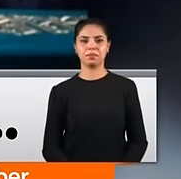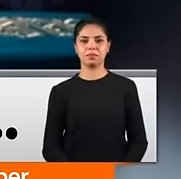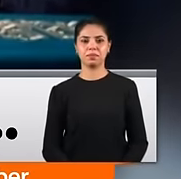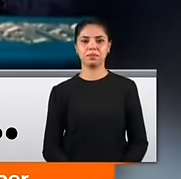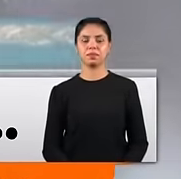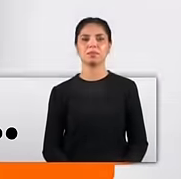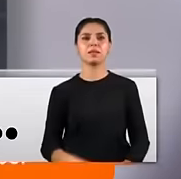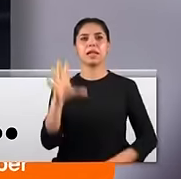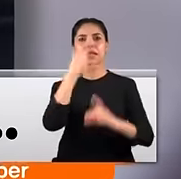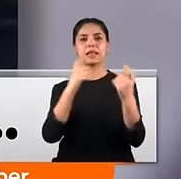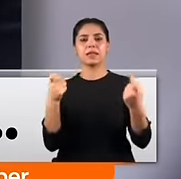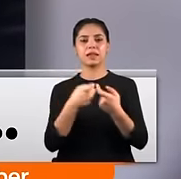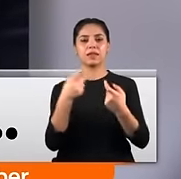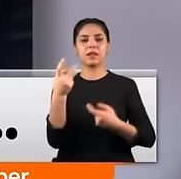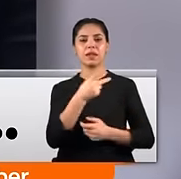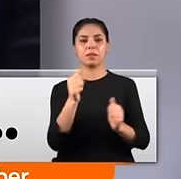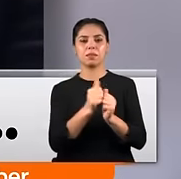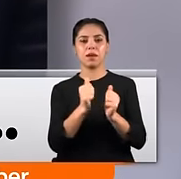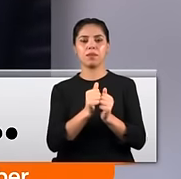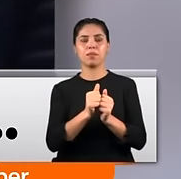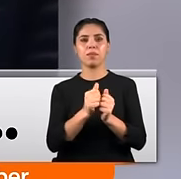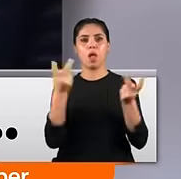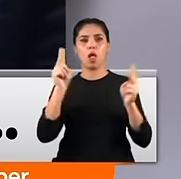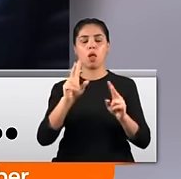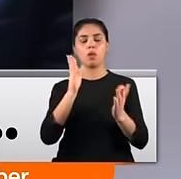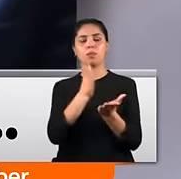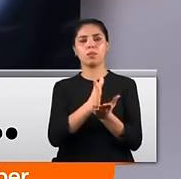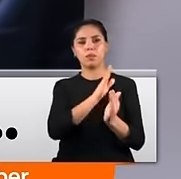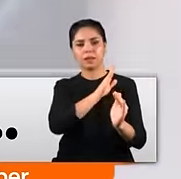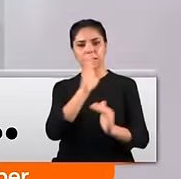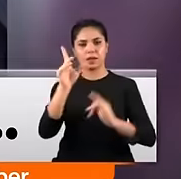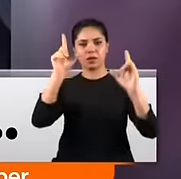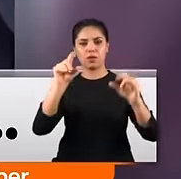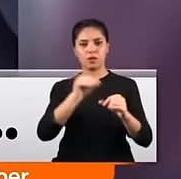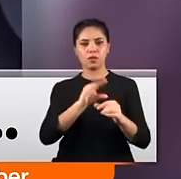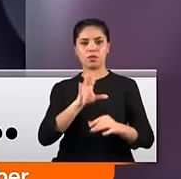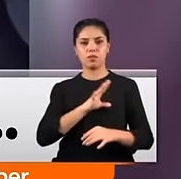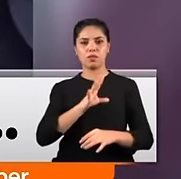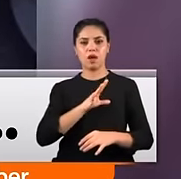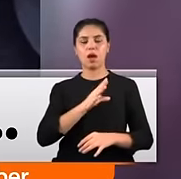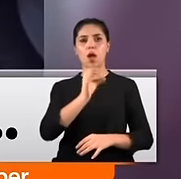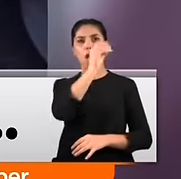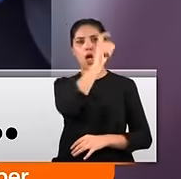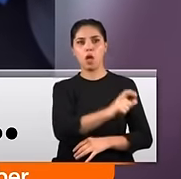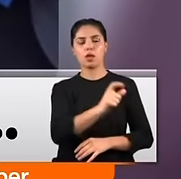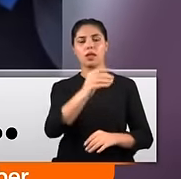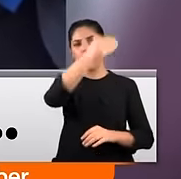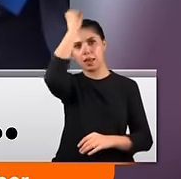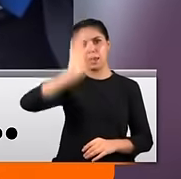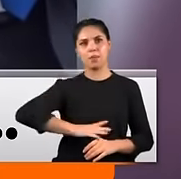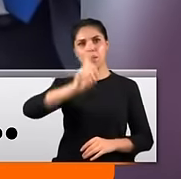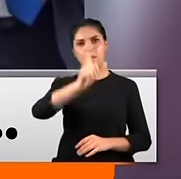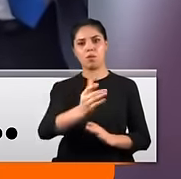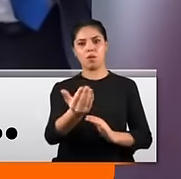Gizli savaş ikilinin birlikte gittiği bir cenazede de fotoğraf karelerine yansıdı. Özel bu kez İmamoğlu'nun hemen arkasında